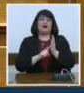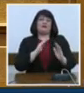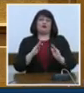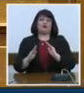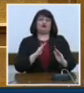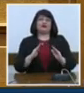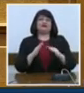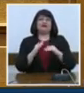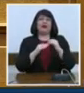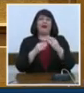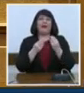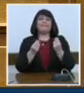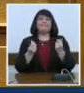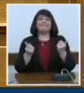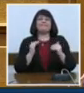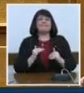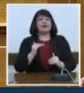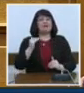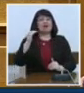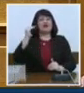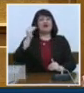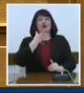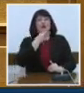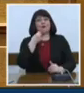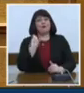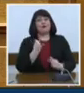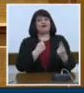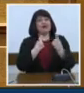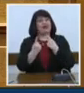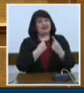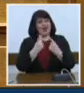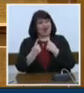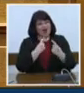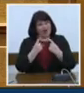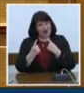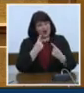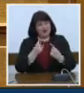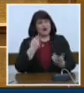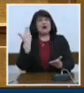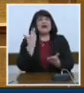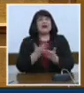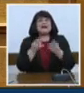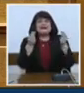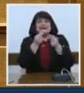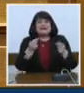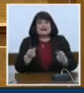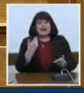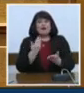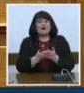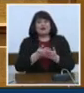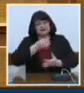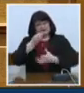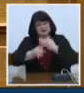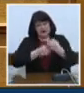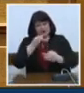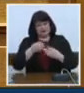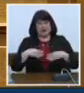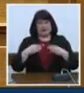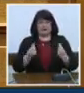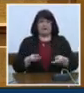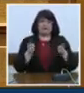του κοινοβουλευτικού διαλόγου, να μιλήσουμε με στοιχεία και με τεκμήρια και εύχομαι και